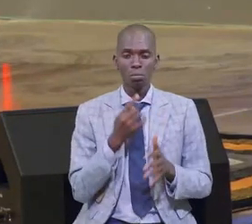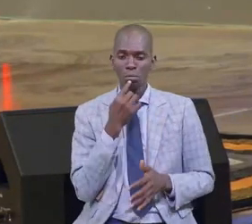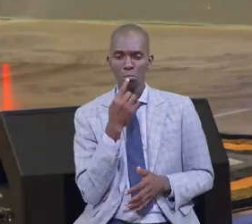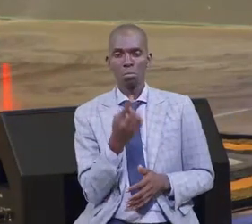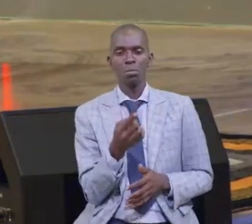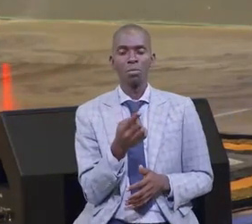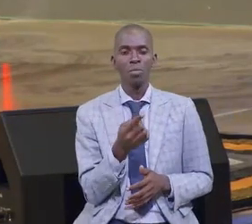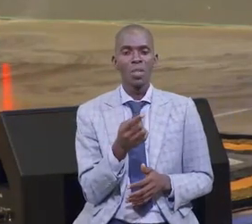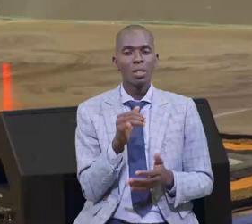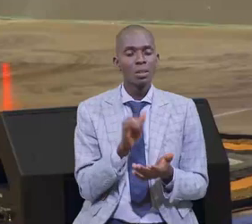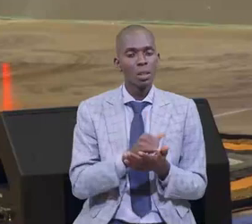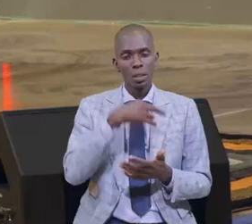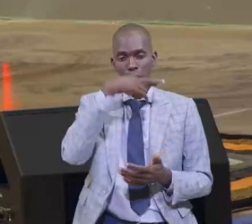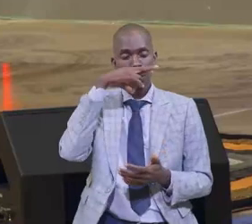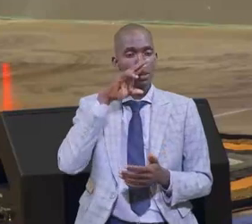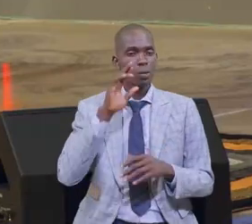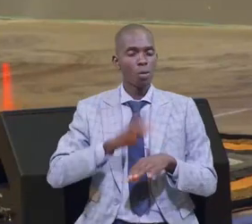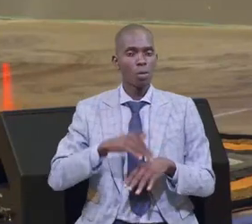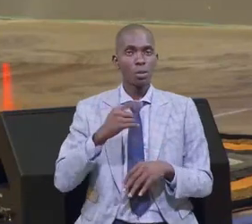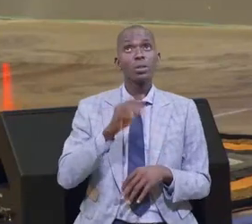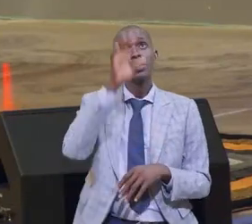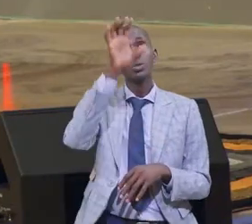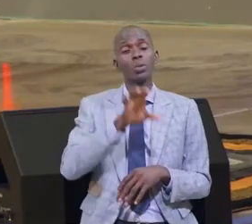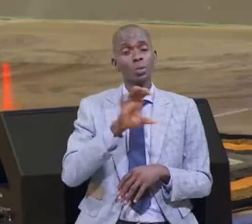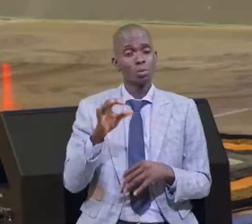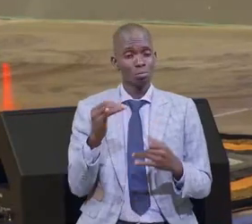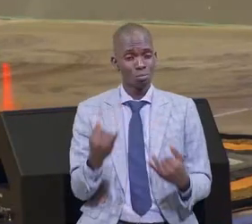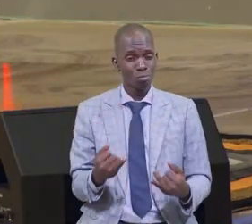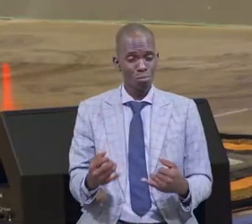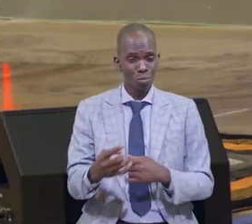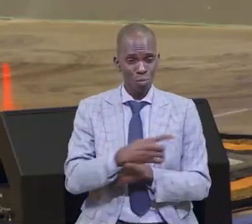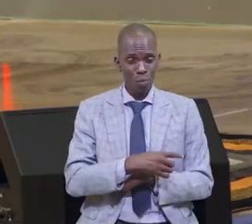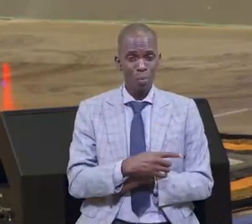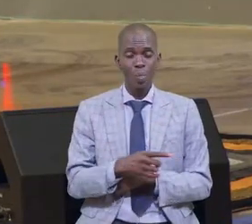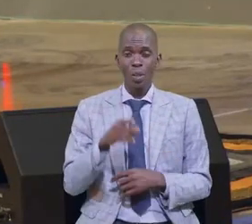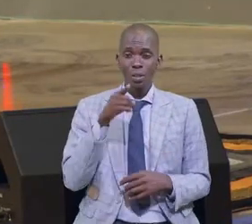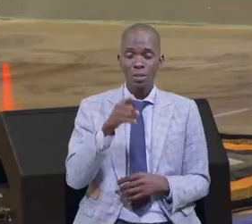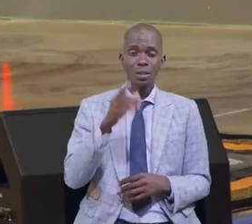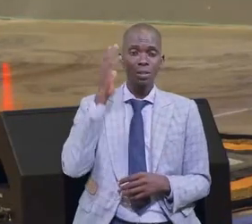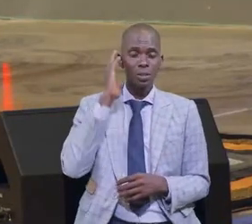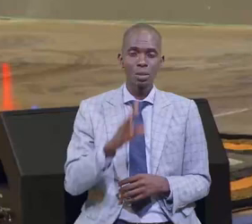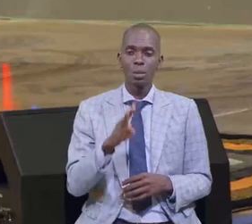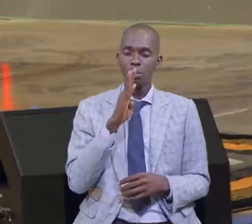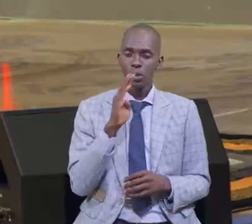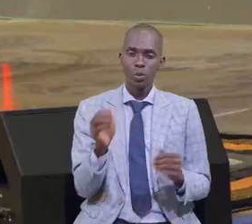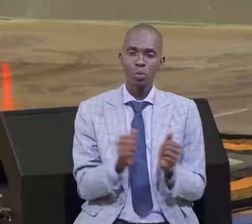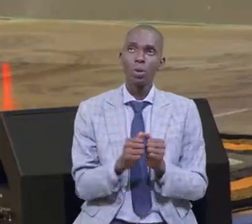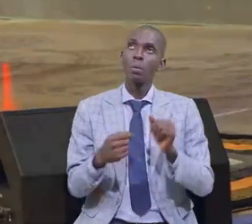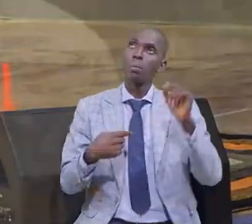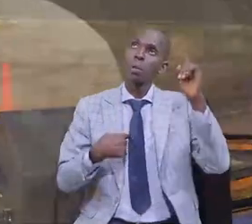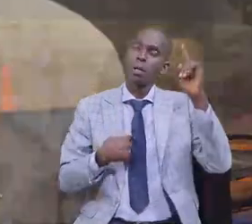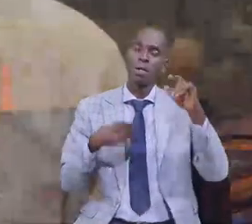Jésus a dit au voleur à la croix, aujourd'hui, tu seras avec